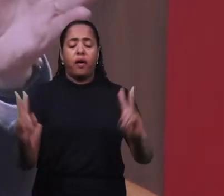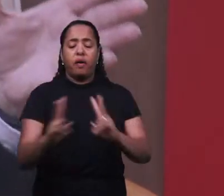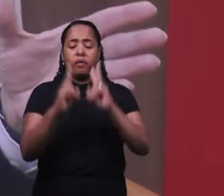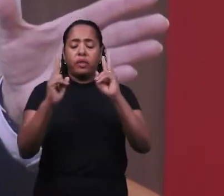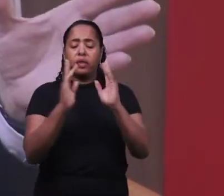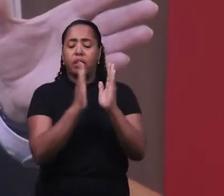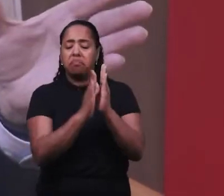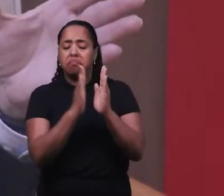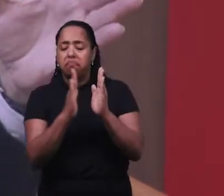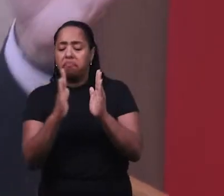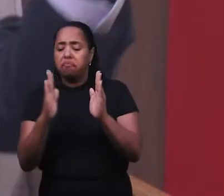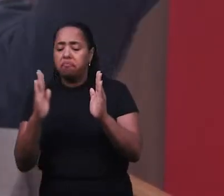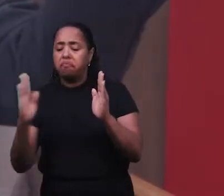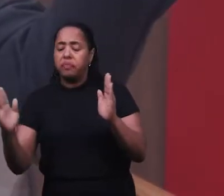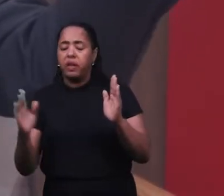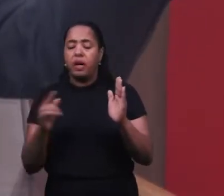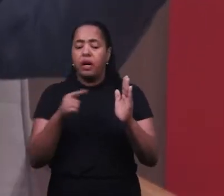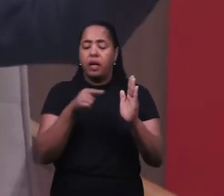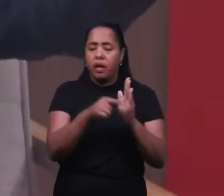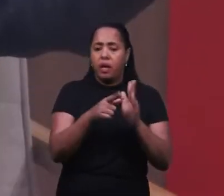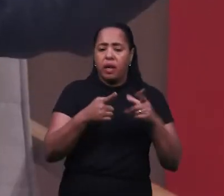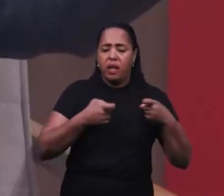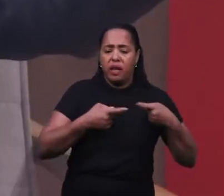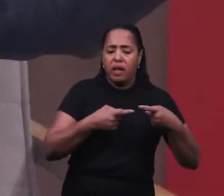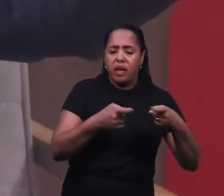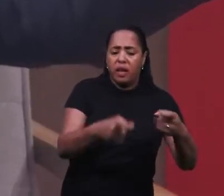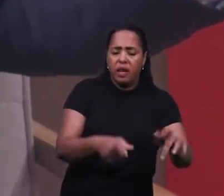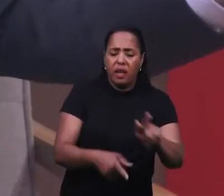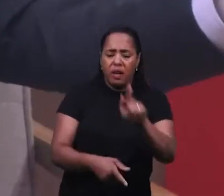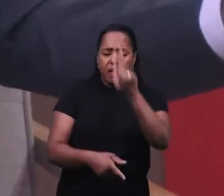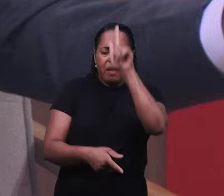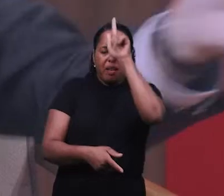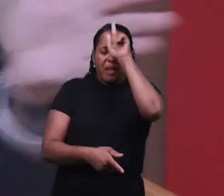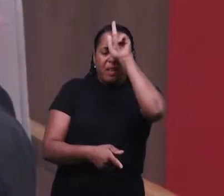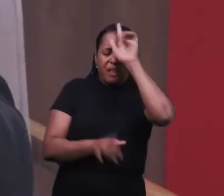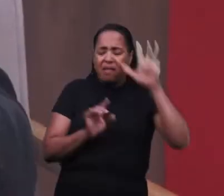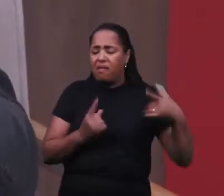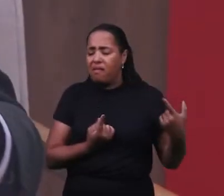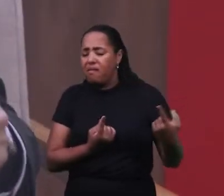la guerre contre le géant Goliath, les persécutions